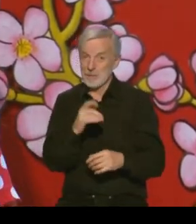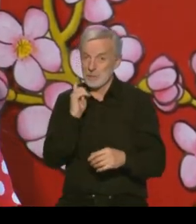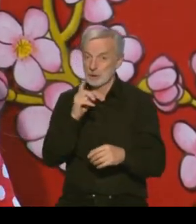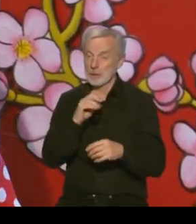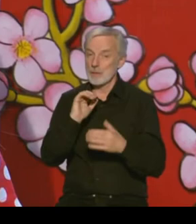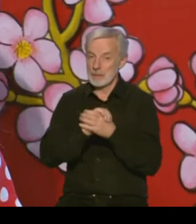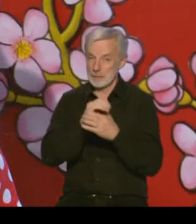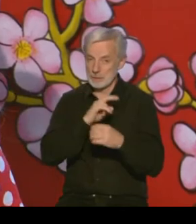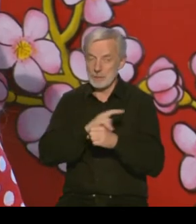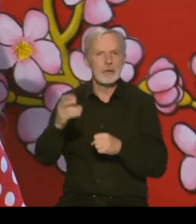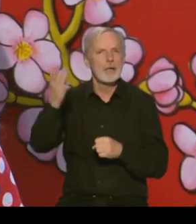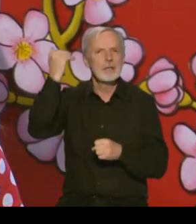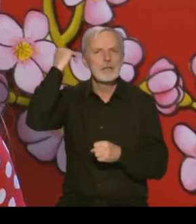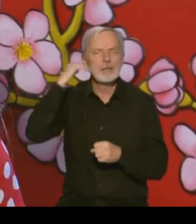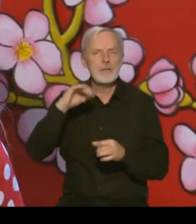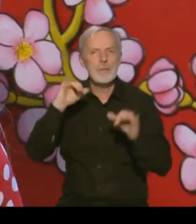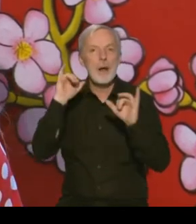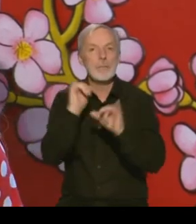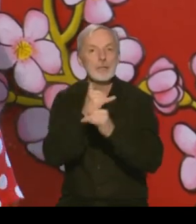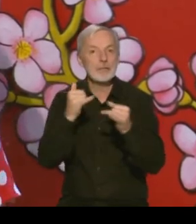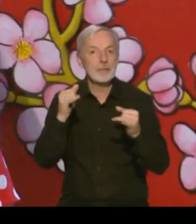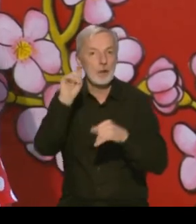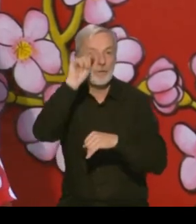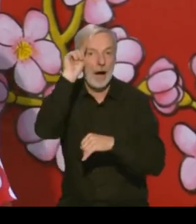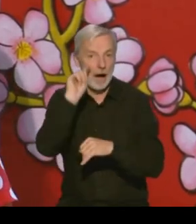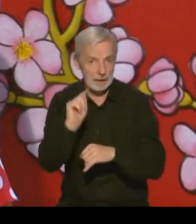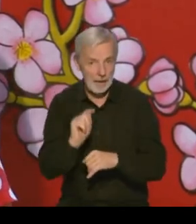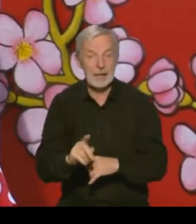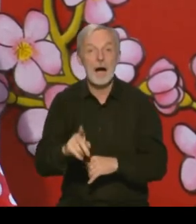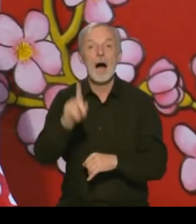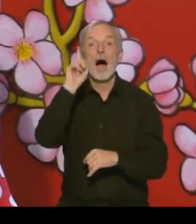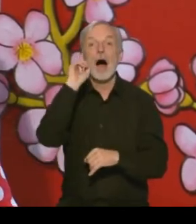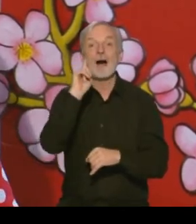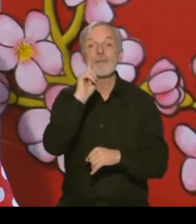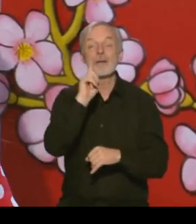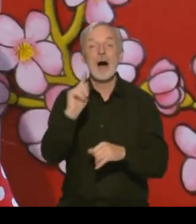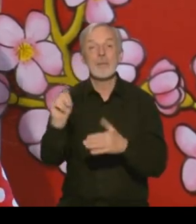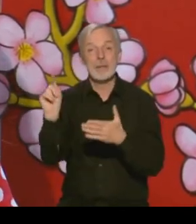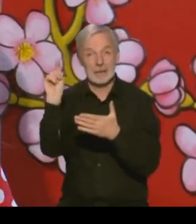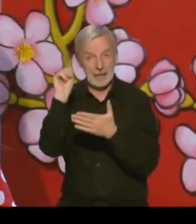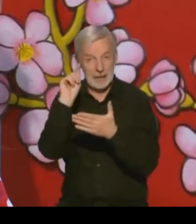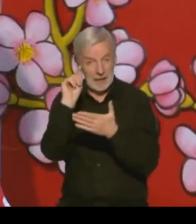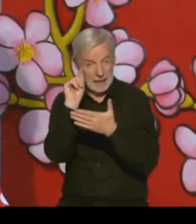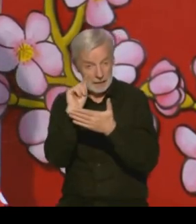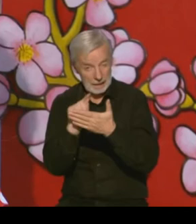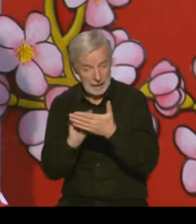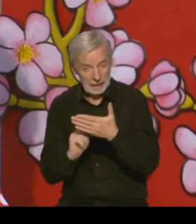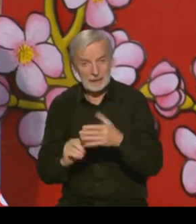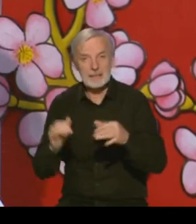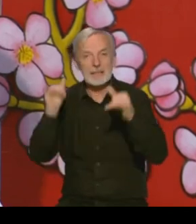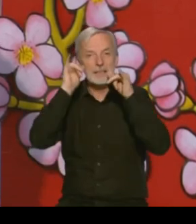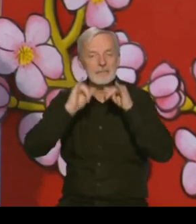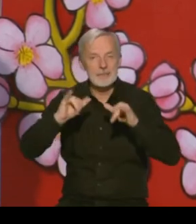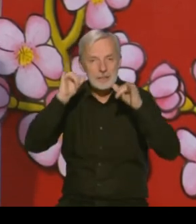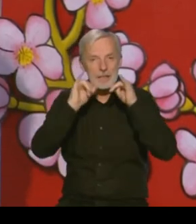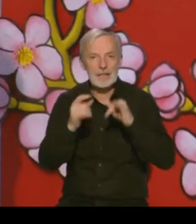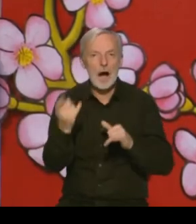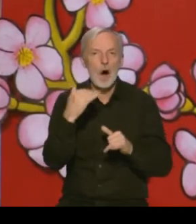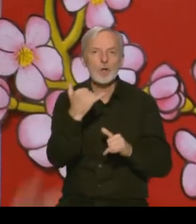totiž tady měli písničkovou hádanku. Měli jste nám nakreslit zvířátka z písničky o zoologické